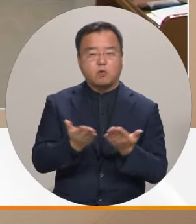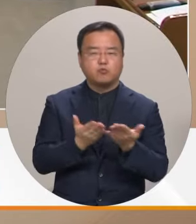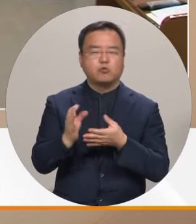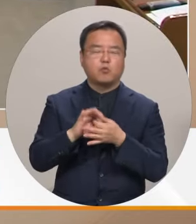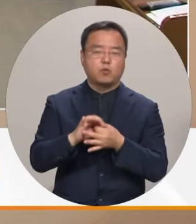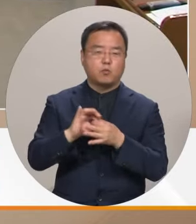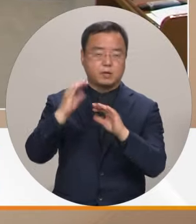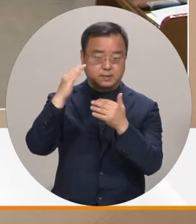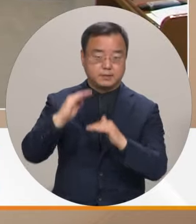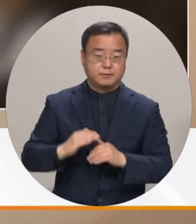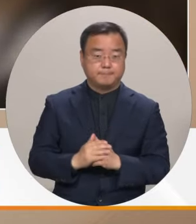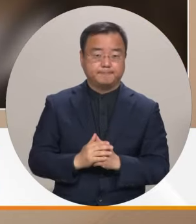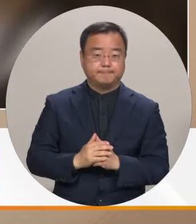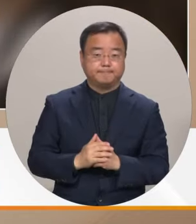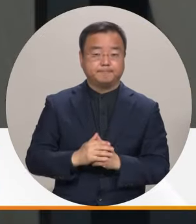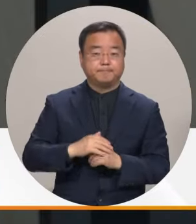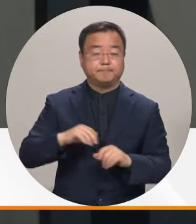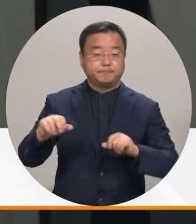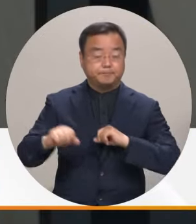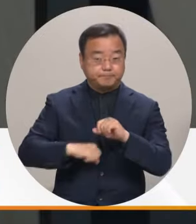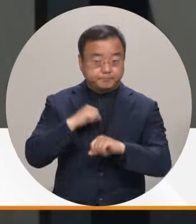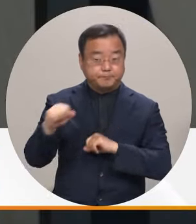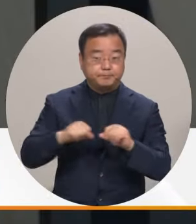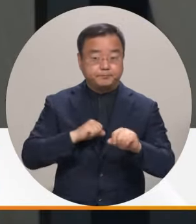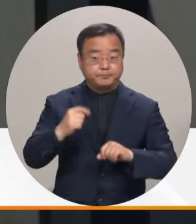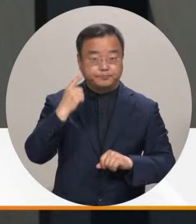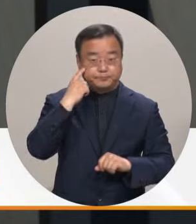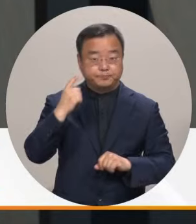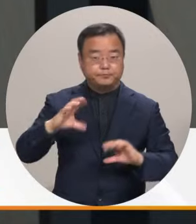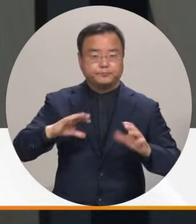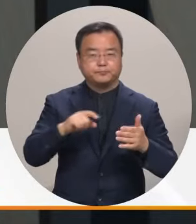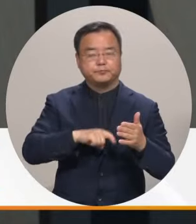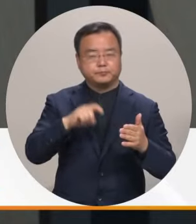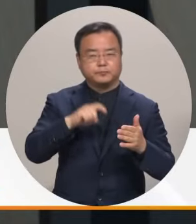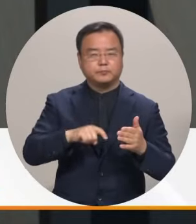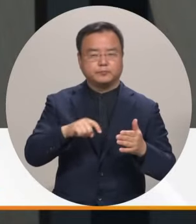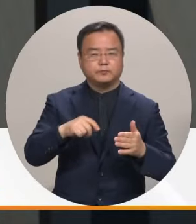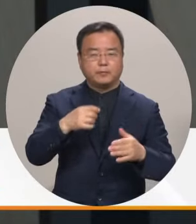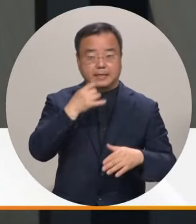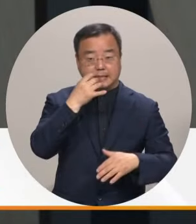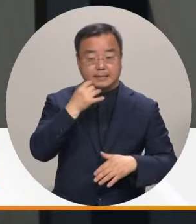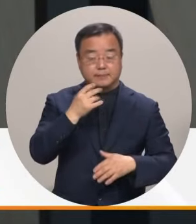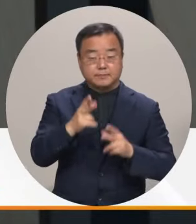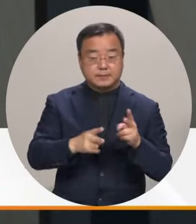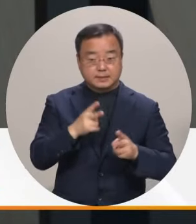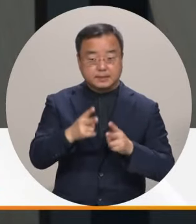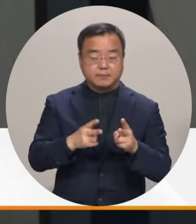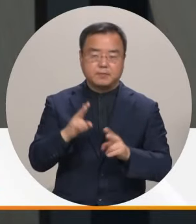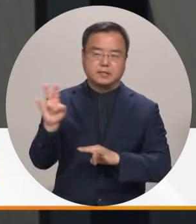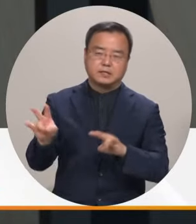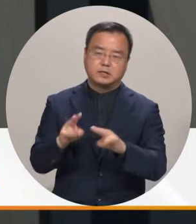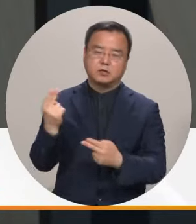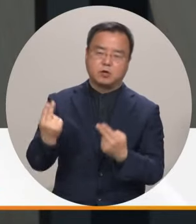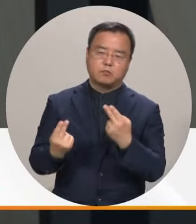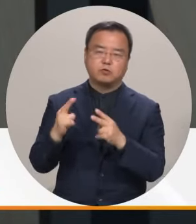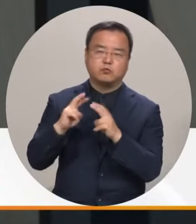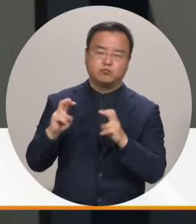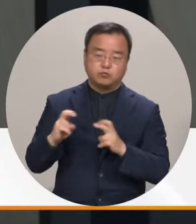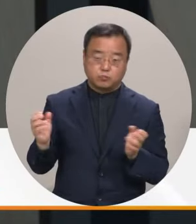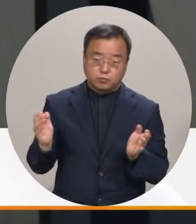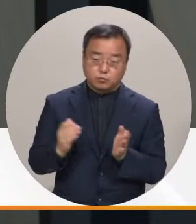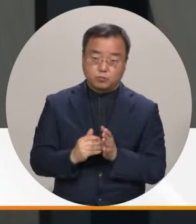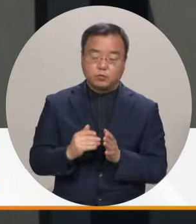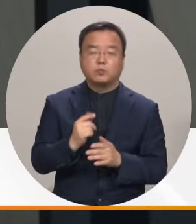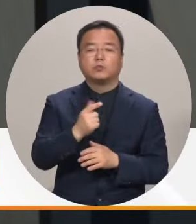내용들 그래서 이제 자율 활동에 보면 뭐 국내 뭐 종자 산업의 현황 네덜란드와의 뭐 비교 분석 이런 여러